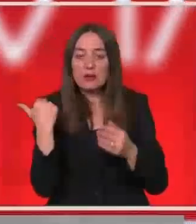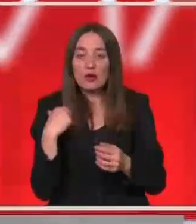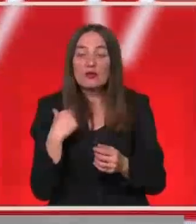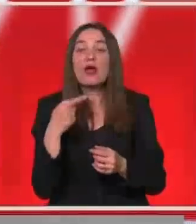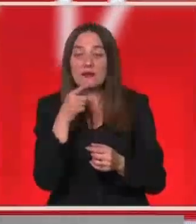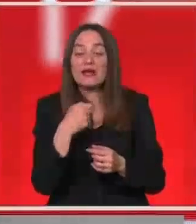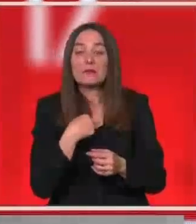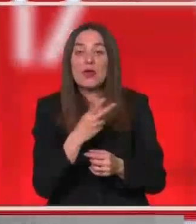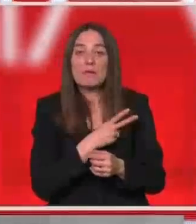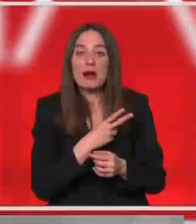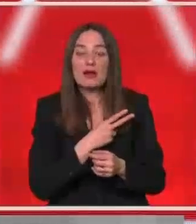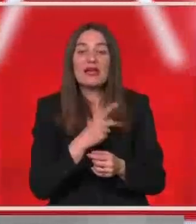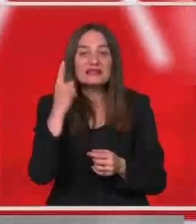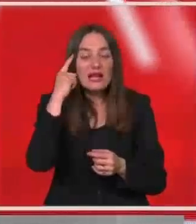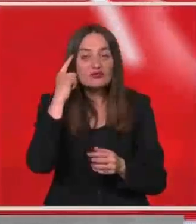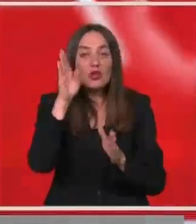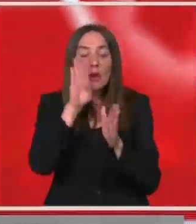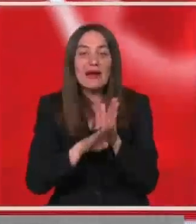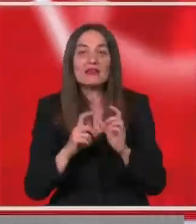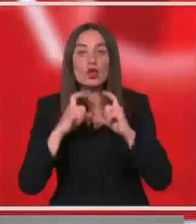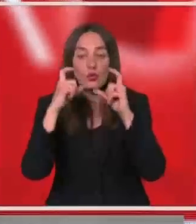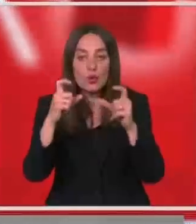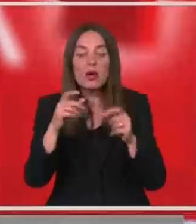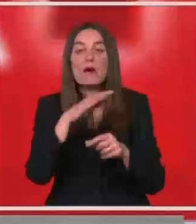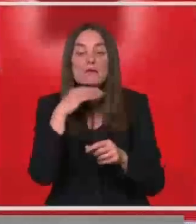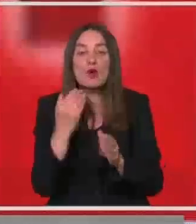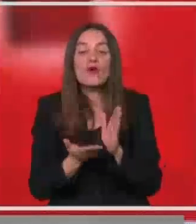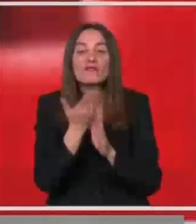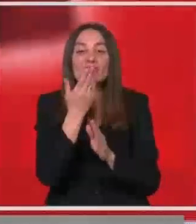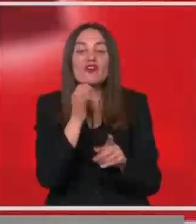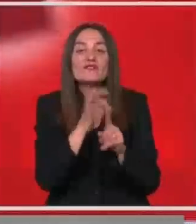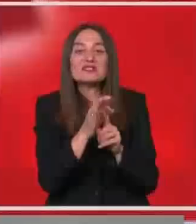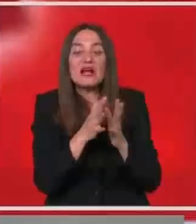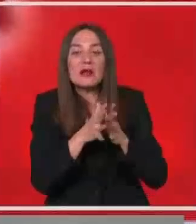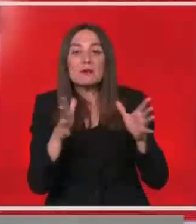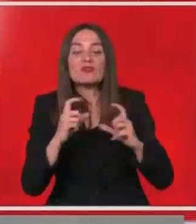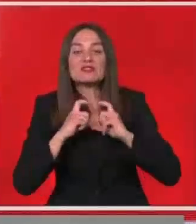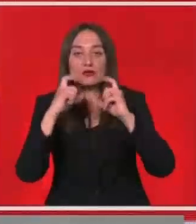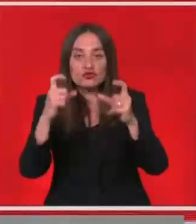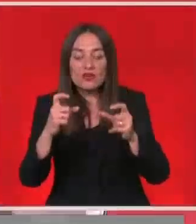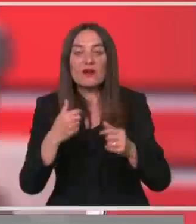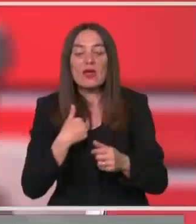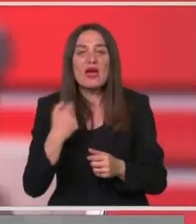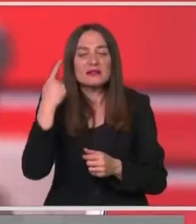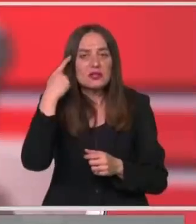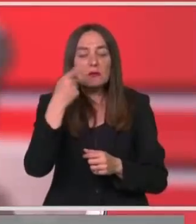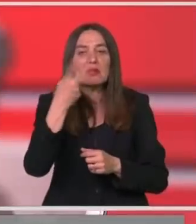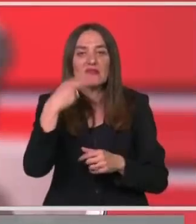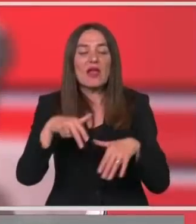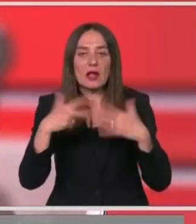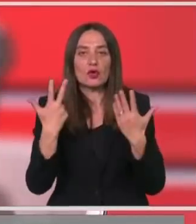smo tada imali značajno manji dug, pa onda mnogo veći fiskalni prostor za zaduživanje. Dobro, ali se ja sećam te